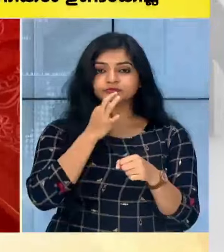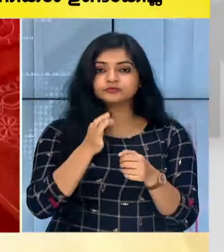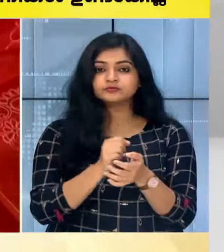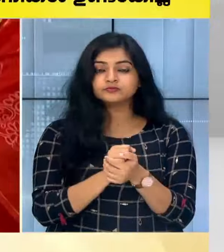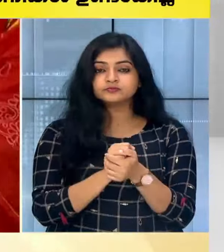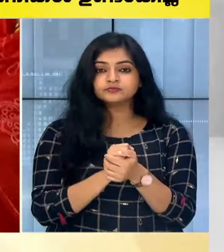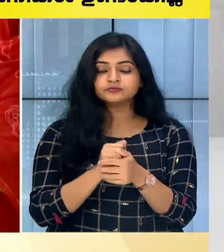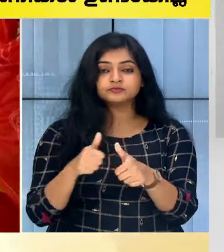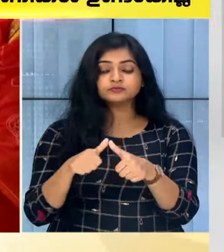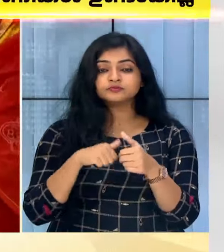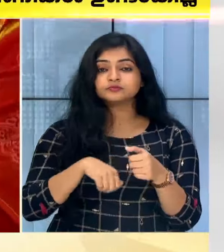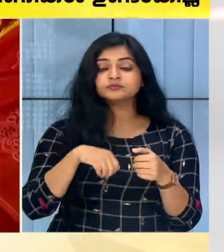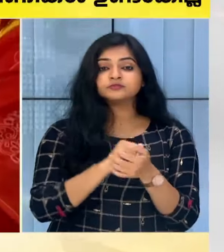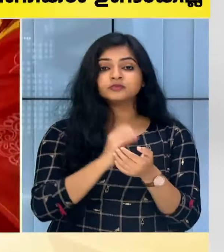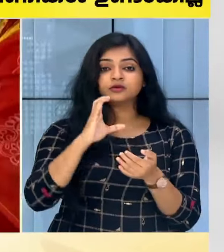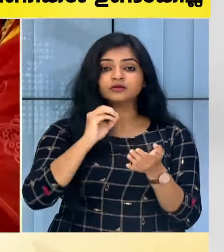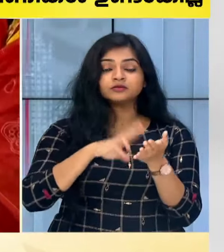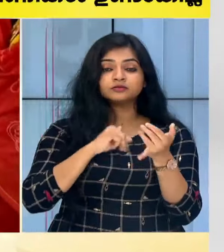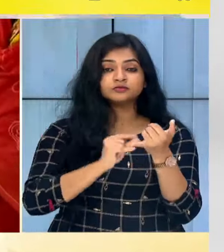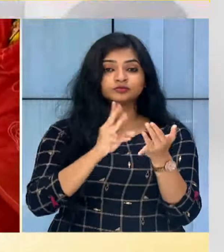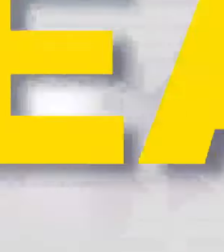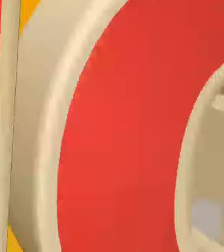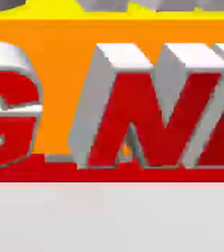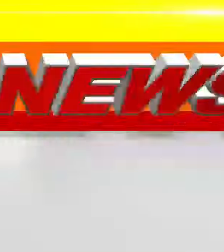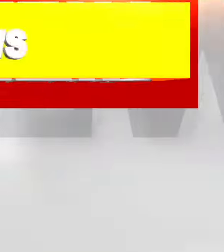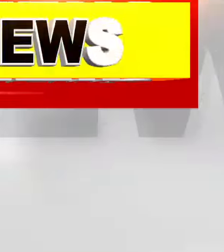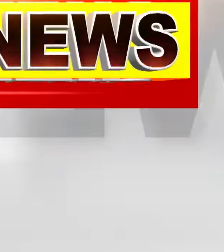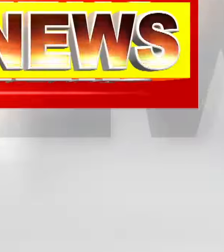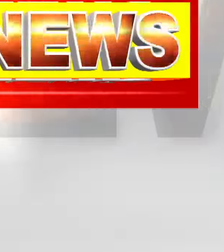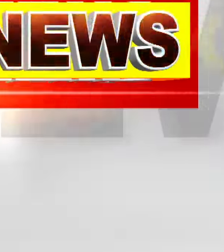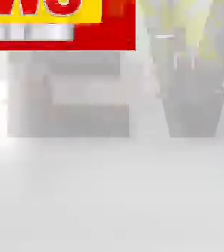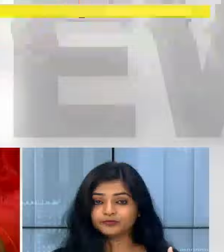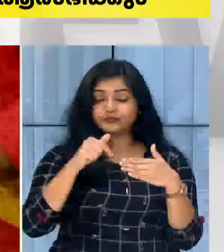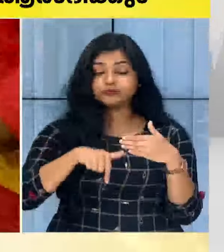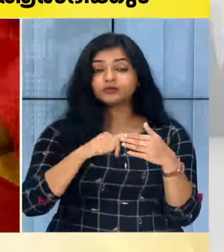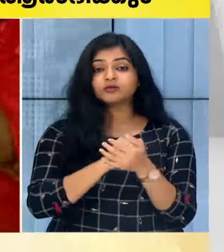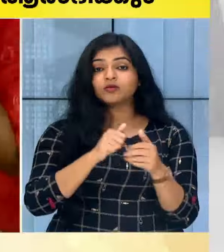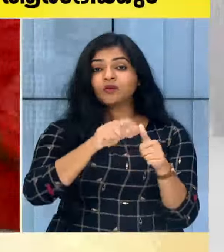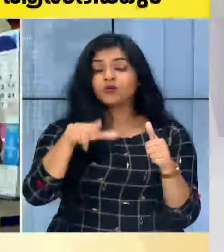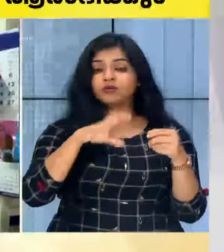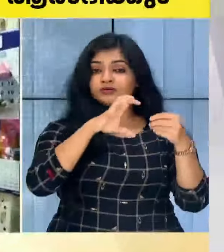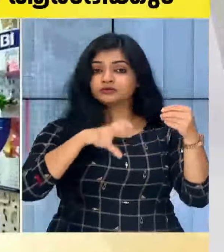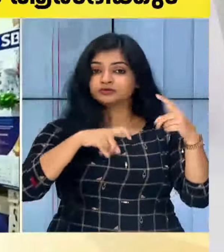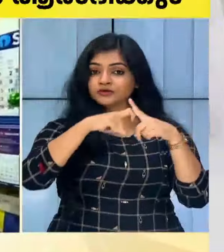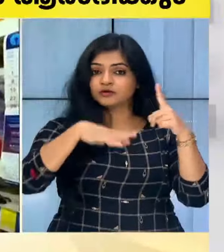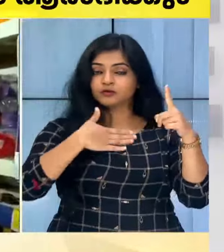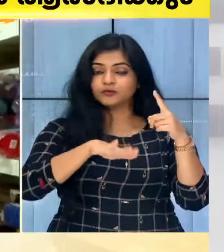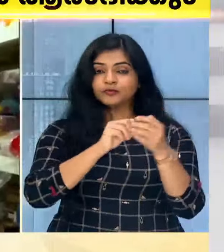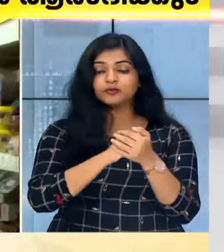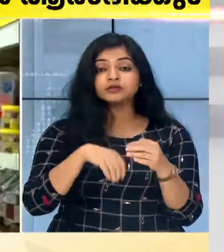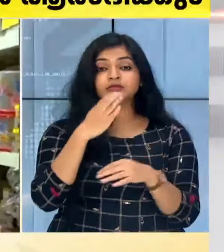ഗോകുലിൽ കൺസ്യൂമർ ഫെഡ് വഴി എല്ലാ ജില്ലകളിലും ക്രിസ്മസ് പുതുവത്സര ചന്തകൾ ആരംഭിക്കാനാണ് ഇപ്പോൾ സർക്കാർ തീരുമാനിച്ചിരിക്കുന്നത്. നേരത്തെ സപ്ലൈകോ